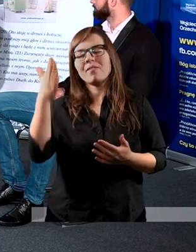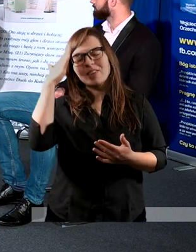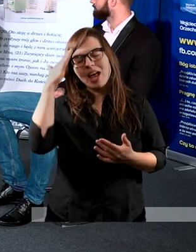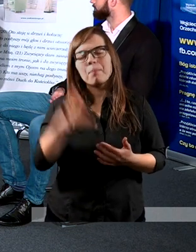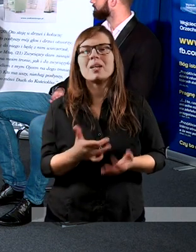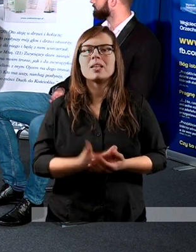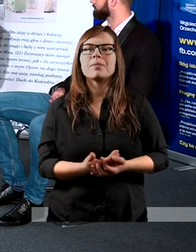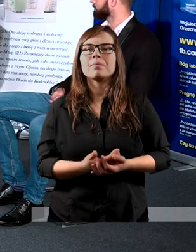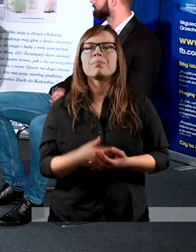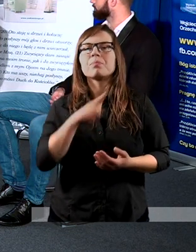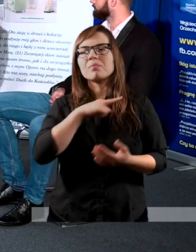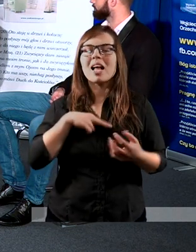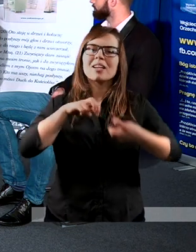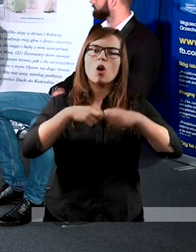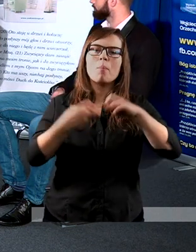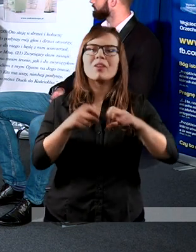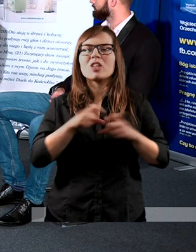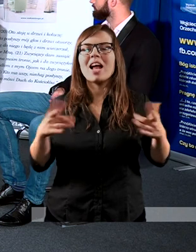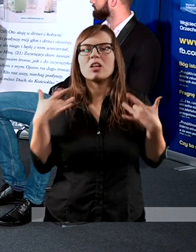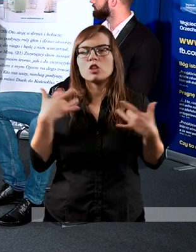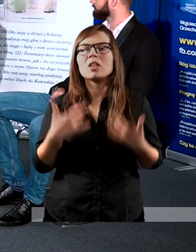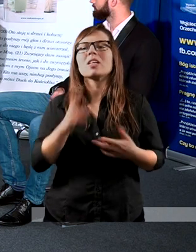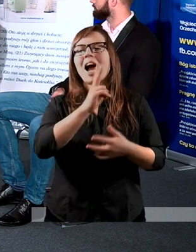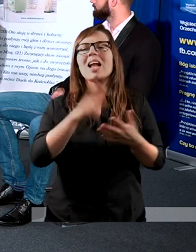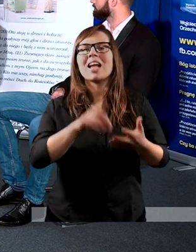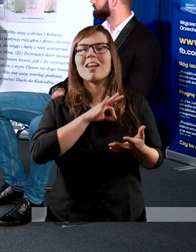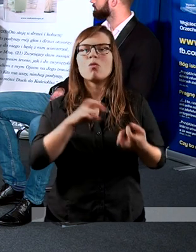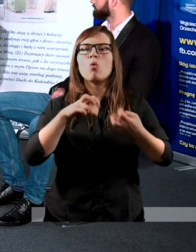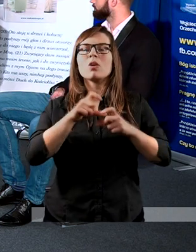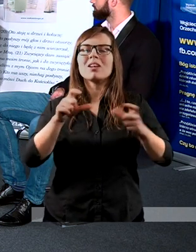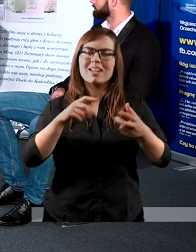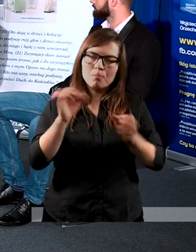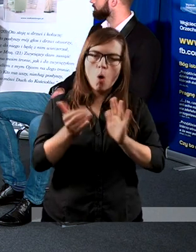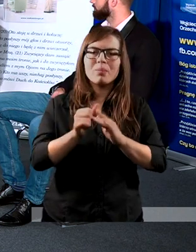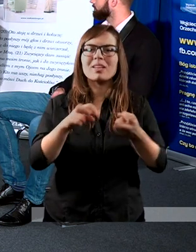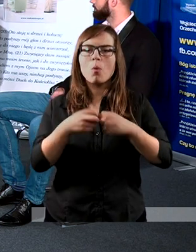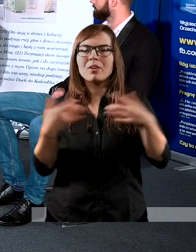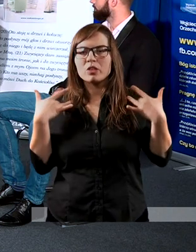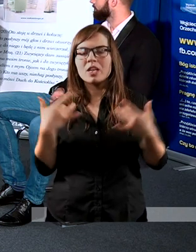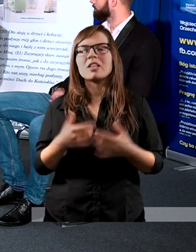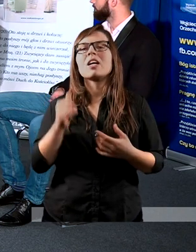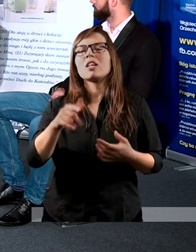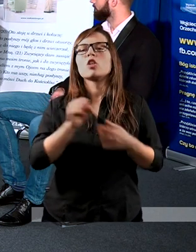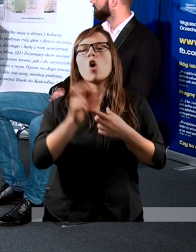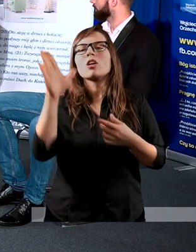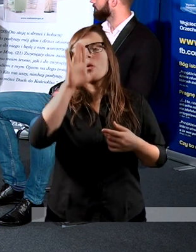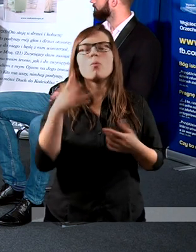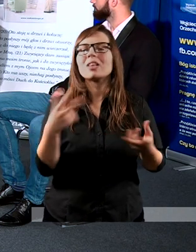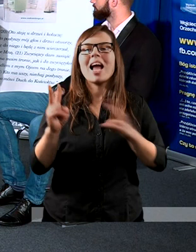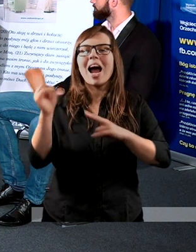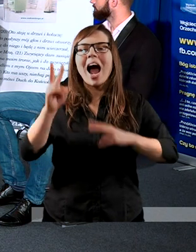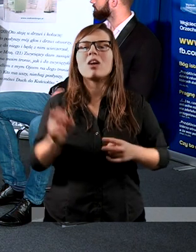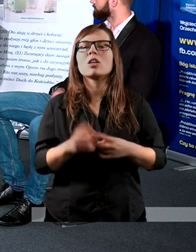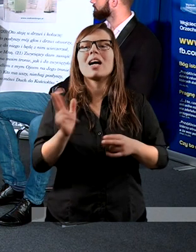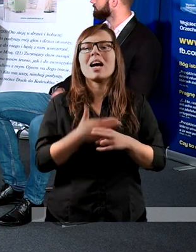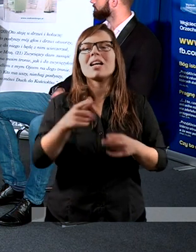żyjemy w tych naszych skomplikowanych czasach, każdy na swój sposób był skomplikowany. I mówimy, dlaczego Pan Bóg nie reaguje, kiedy